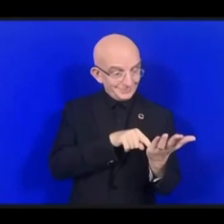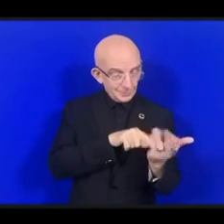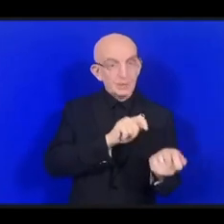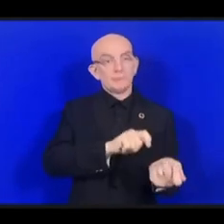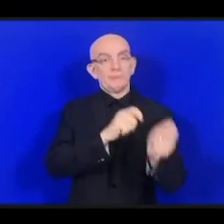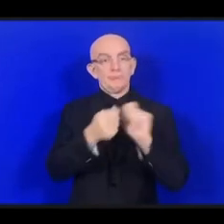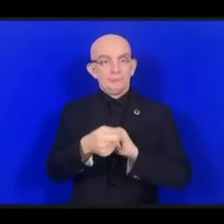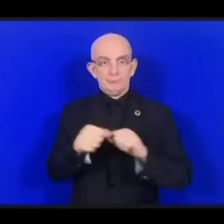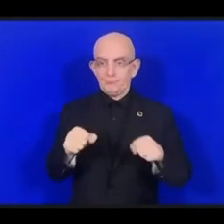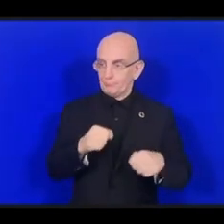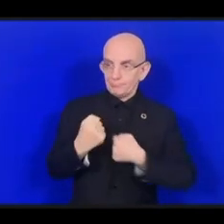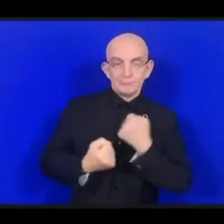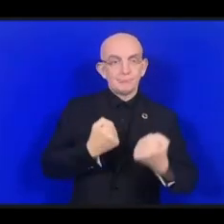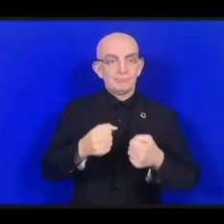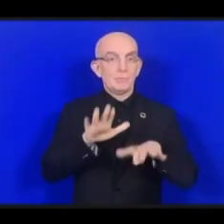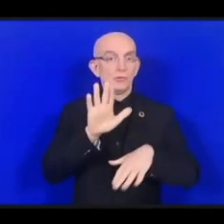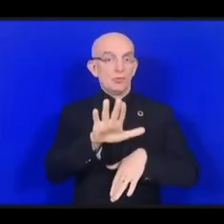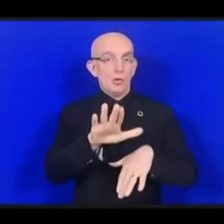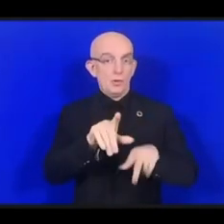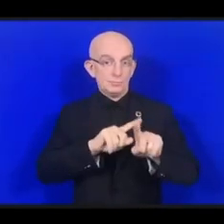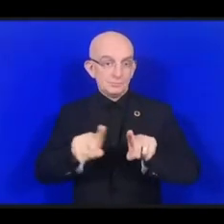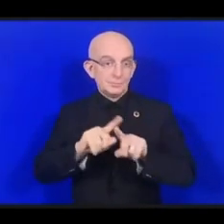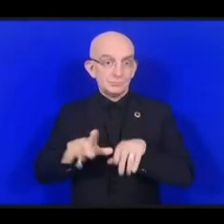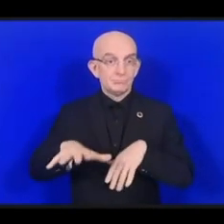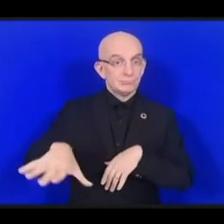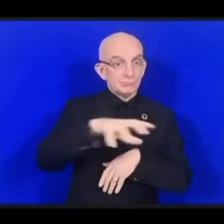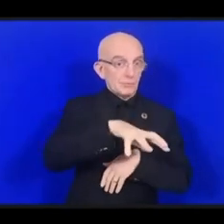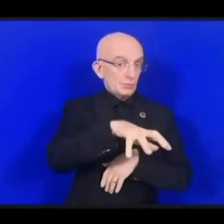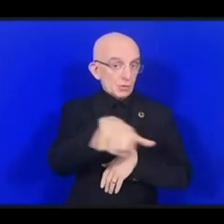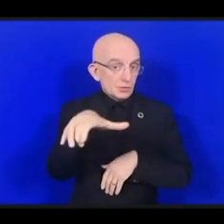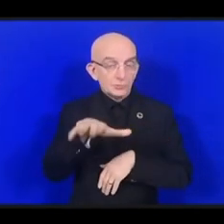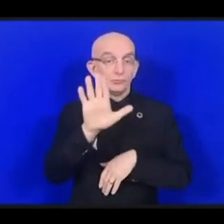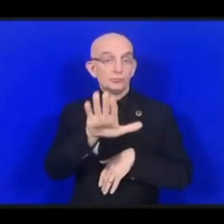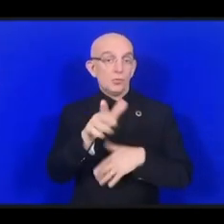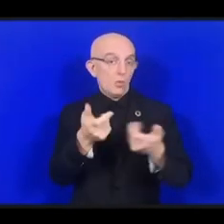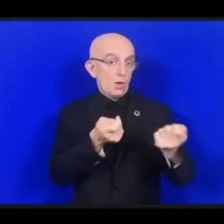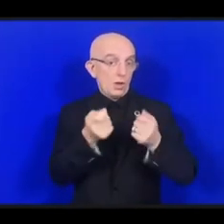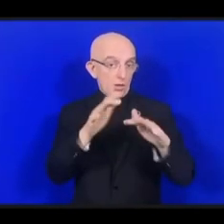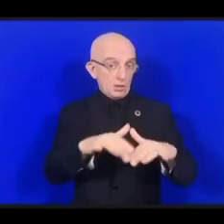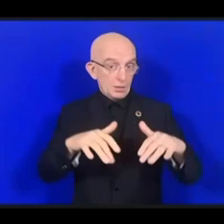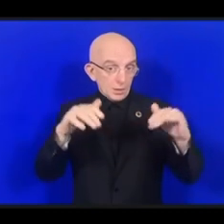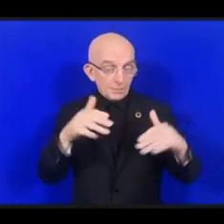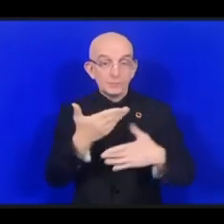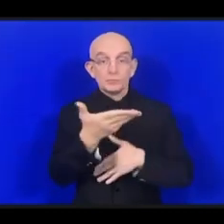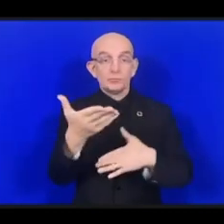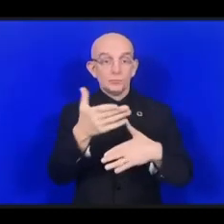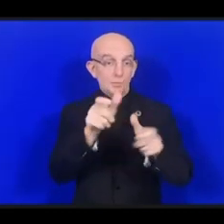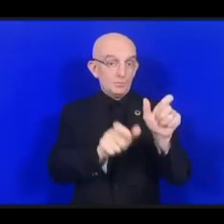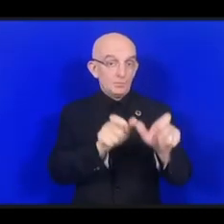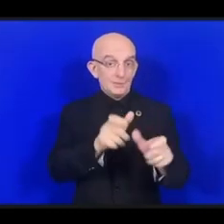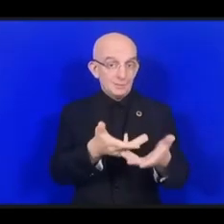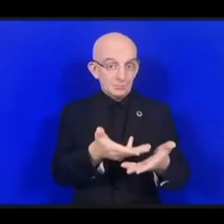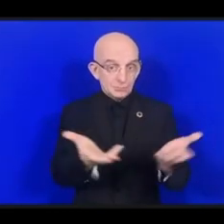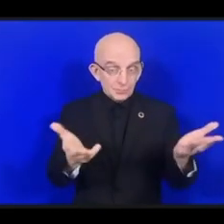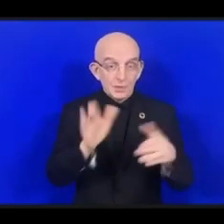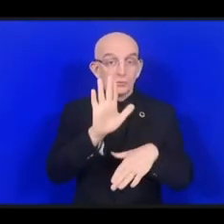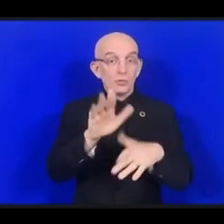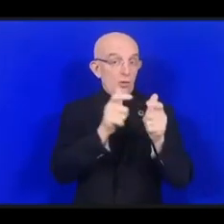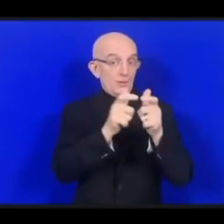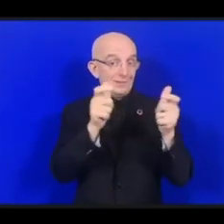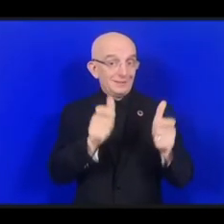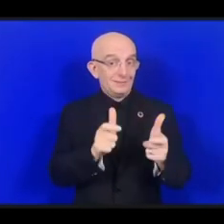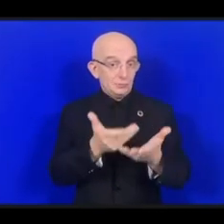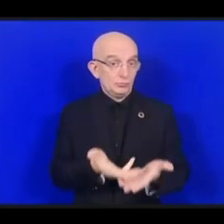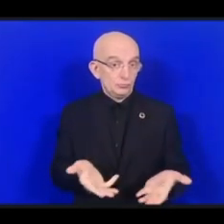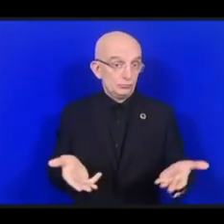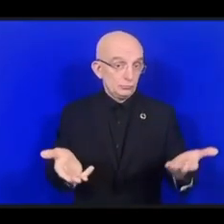构的努力。女士们、先生们，在过去的 IGF 18年之